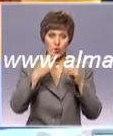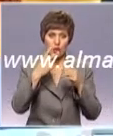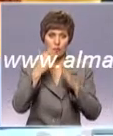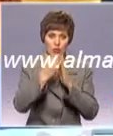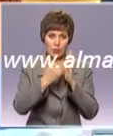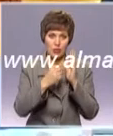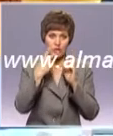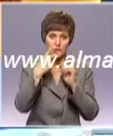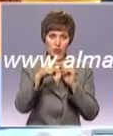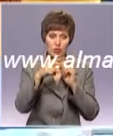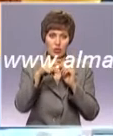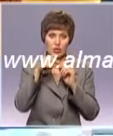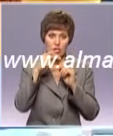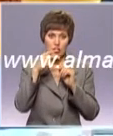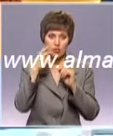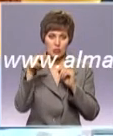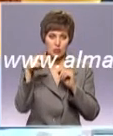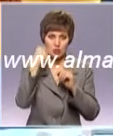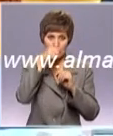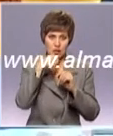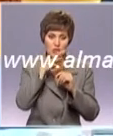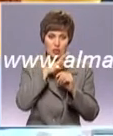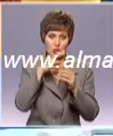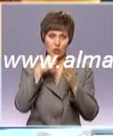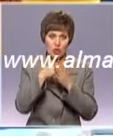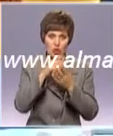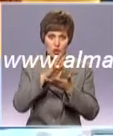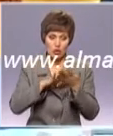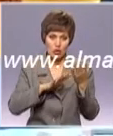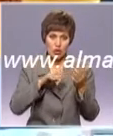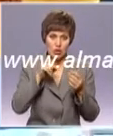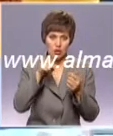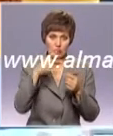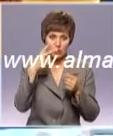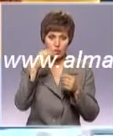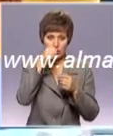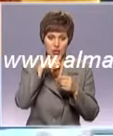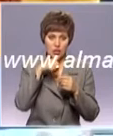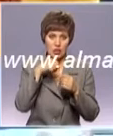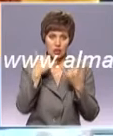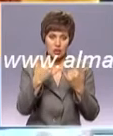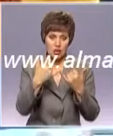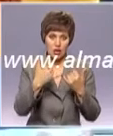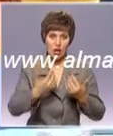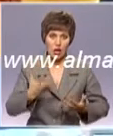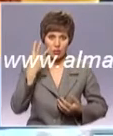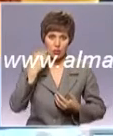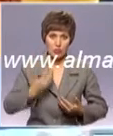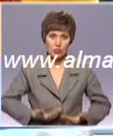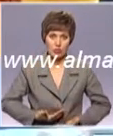жылға шейін басталады. Жалғасады. Дегенде сіздерге бүгін айтып кетейін, Алматыда тұрғанын